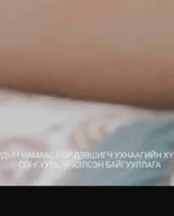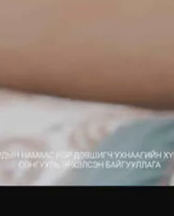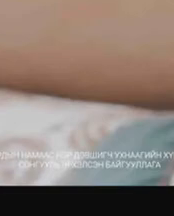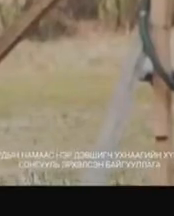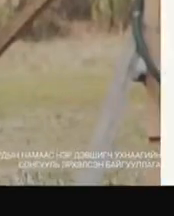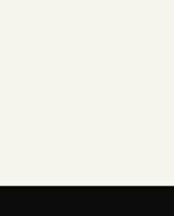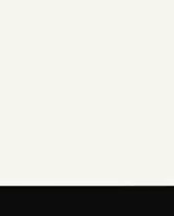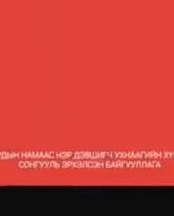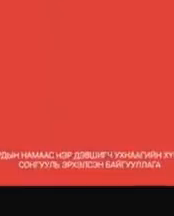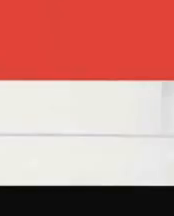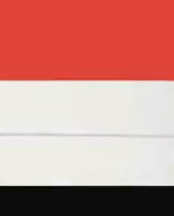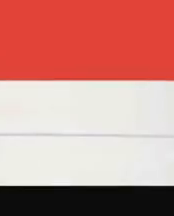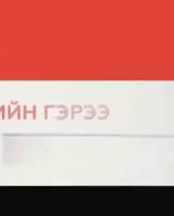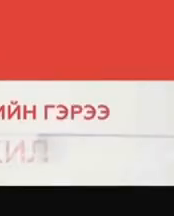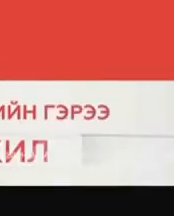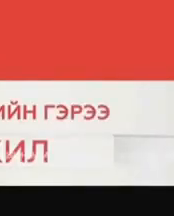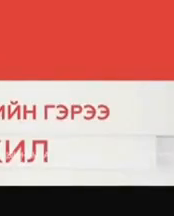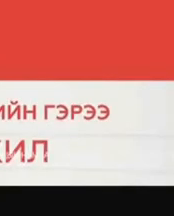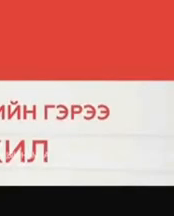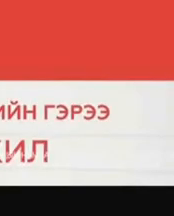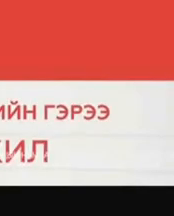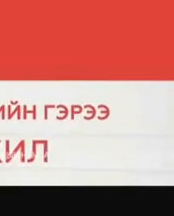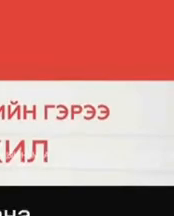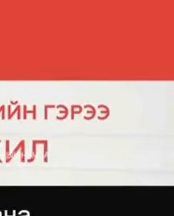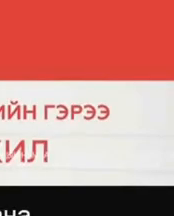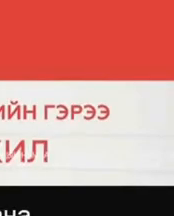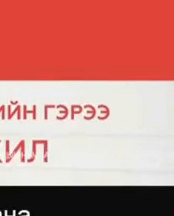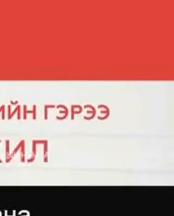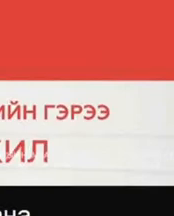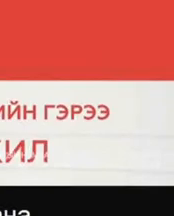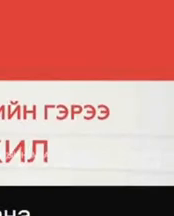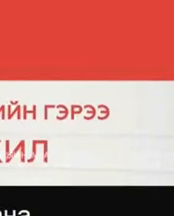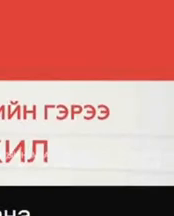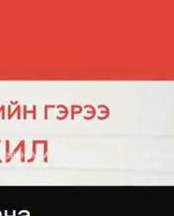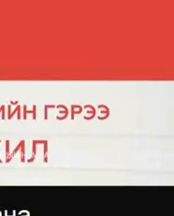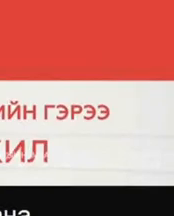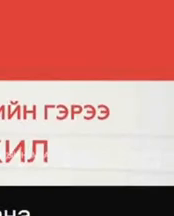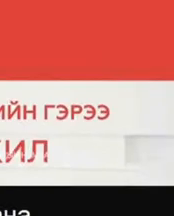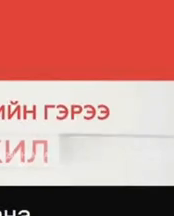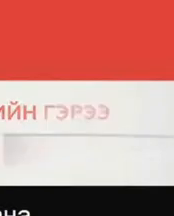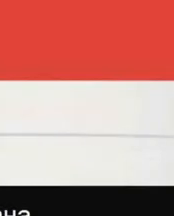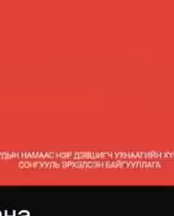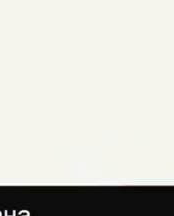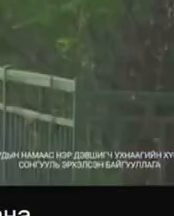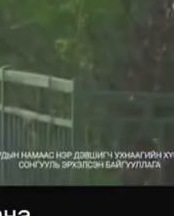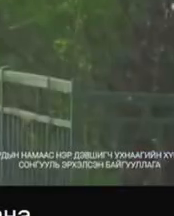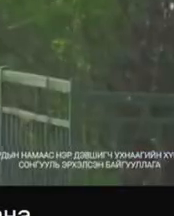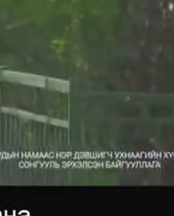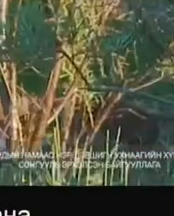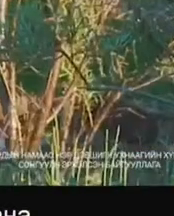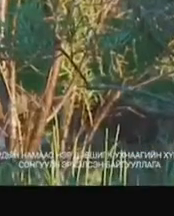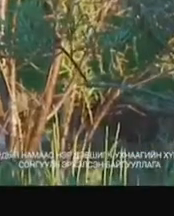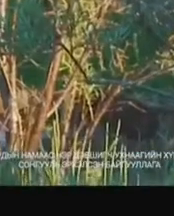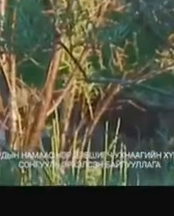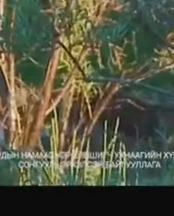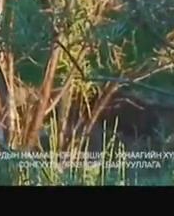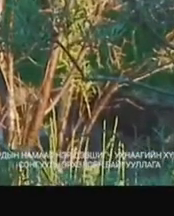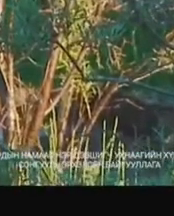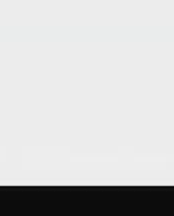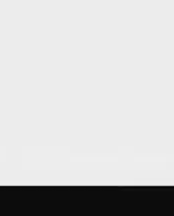бид зүтгэх ёстой юм. Ахмад насны ажилууд бидний 360 мянган төгрөгийн урт чадварыг залуу үед өвлүүлэх бодлогыг дэмжиж